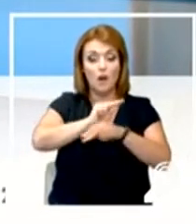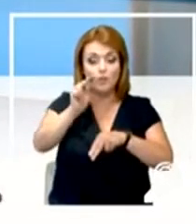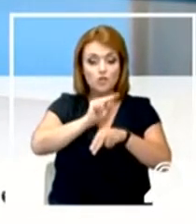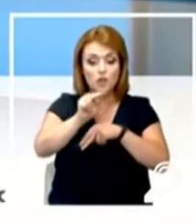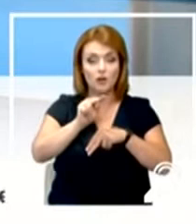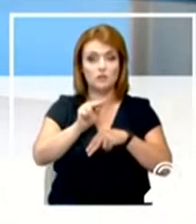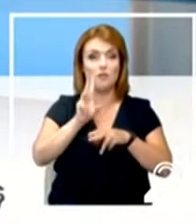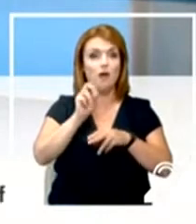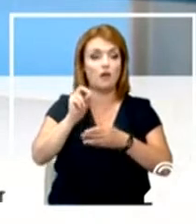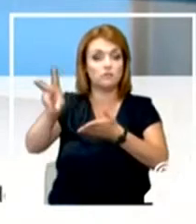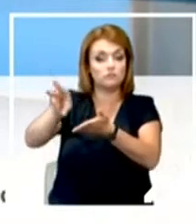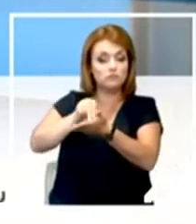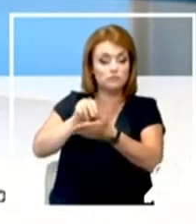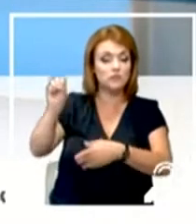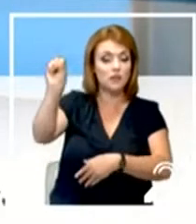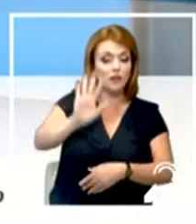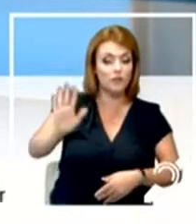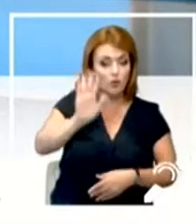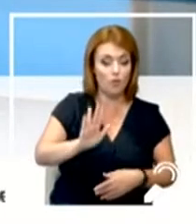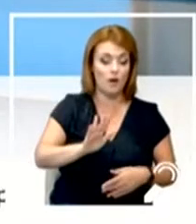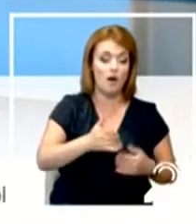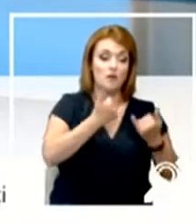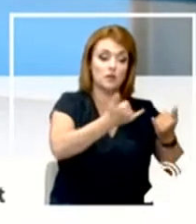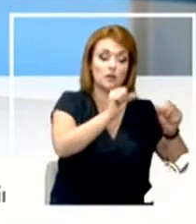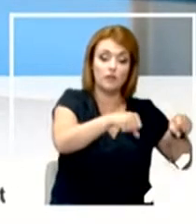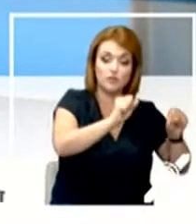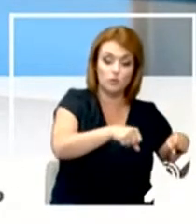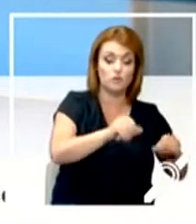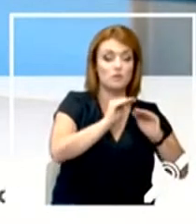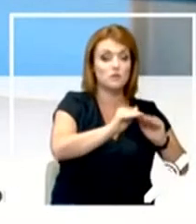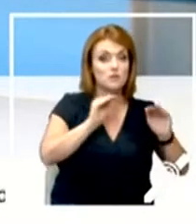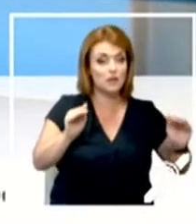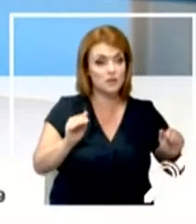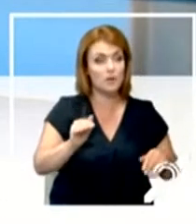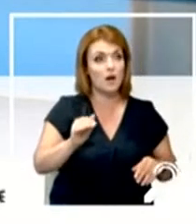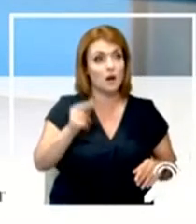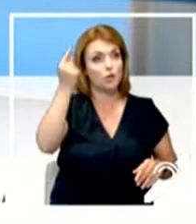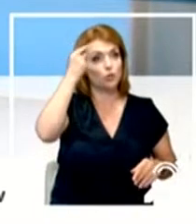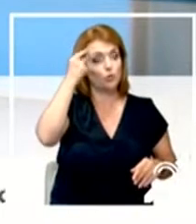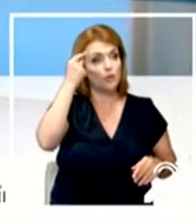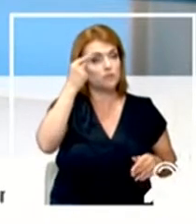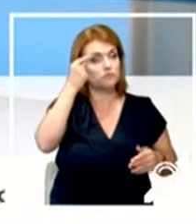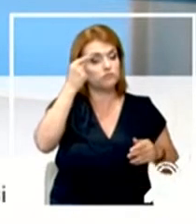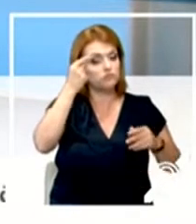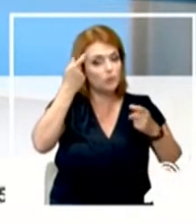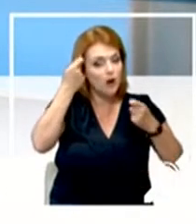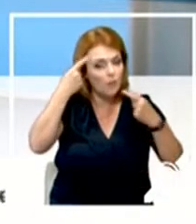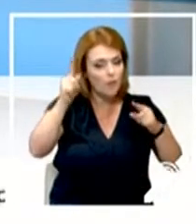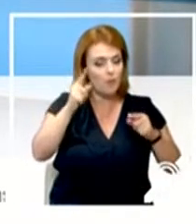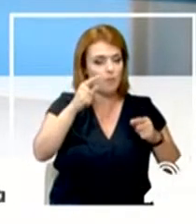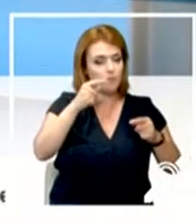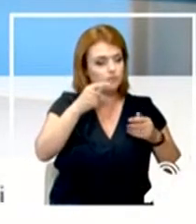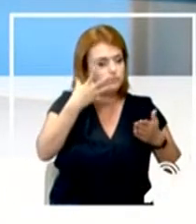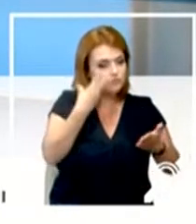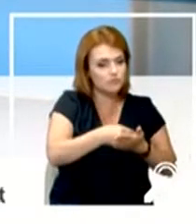oferindu-le discipolilor posibilitatea de a gândi creativ. Aceste și alte obiective au fost discutate la Forumul Cadrelor Didactice